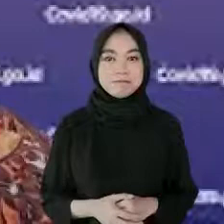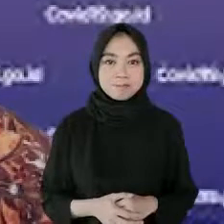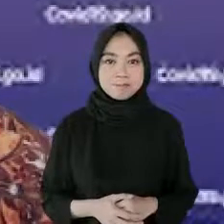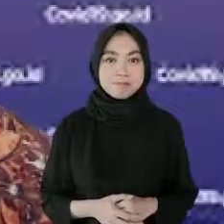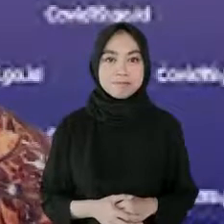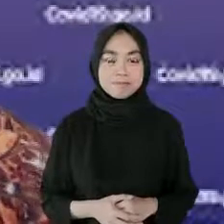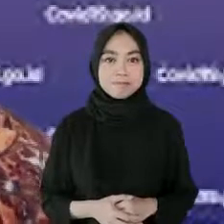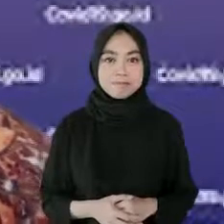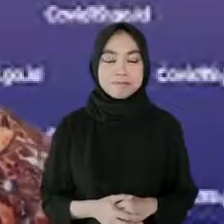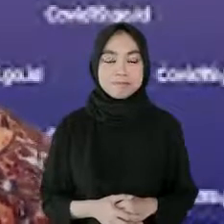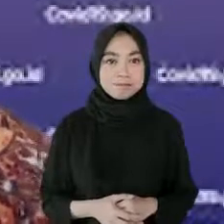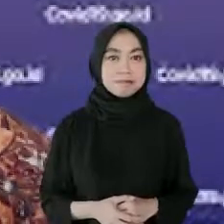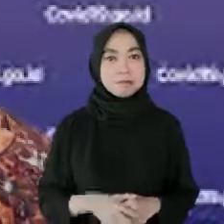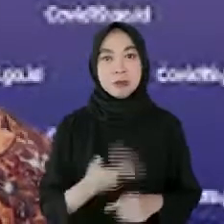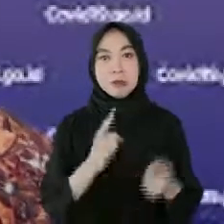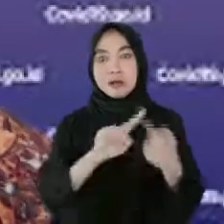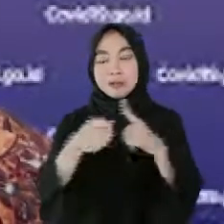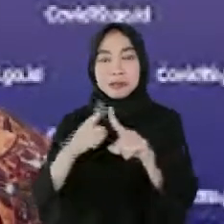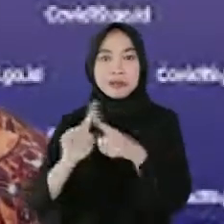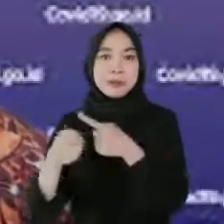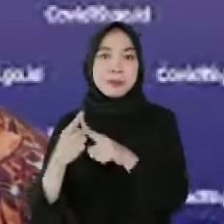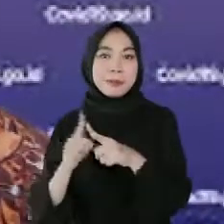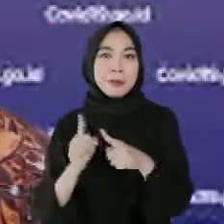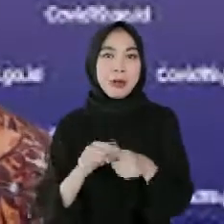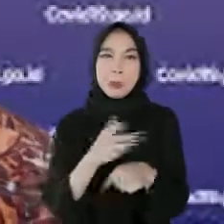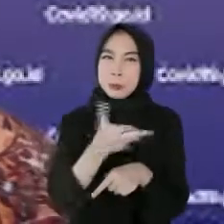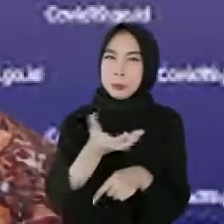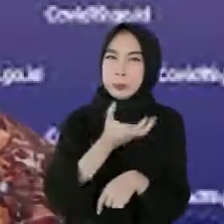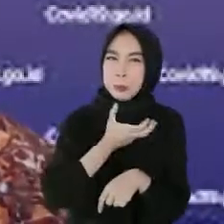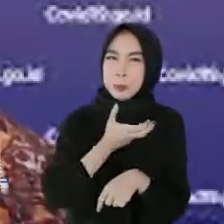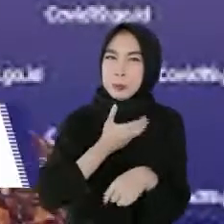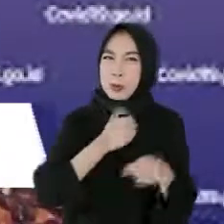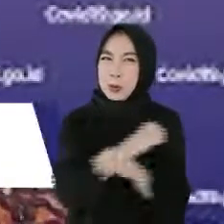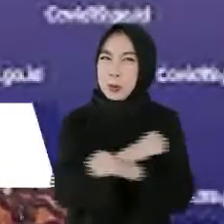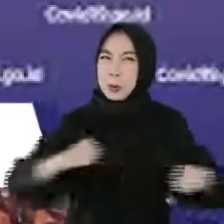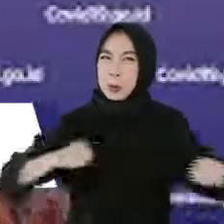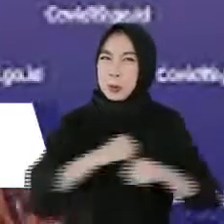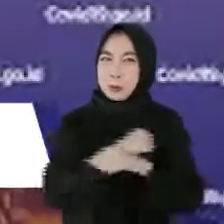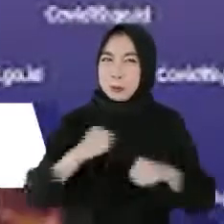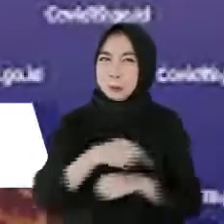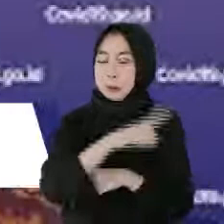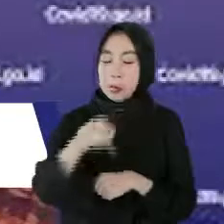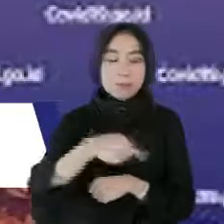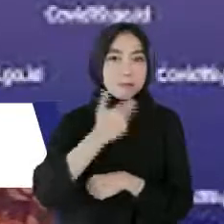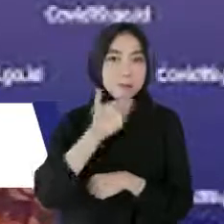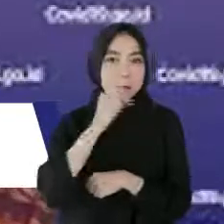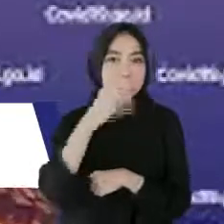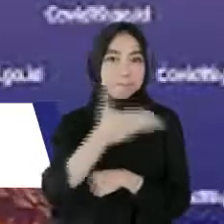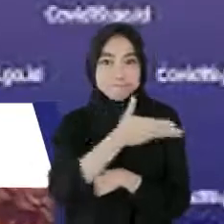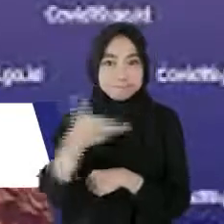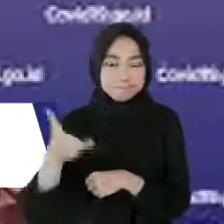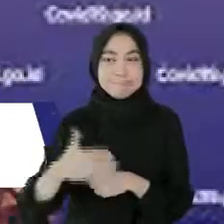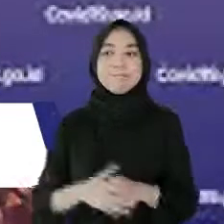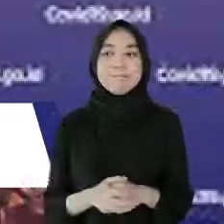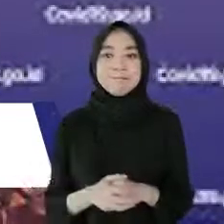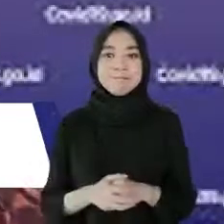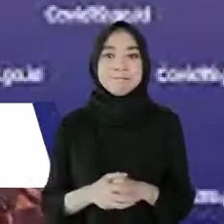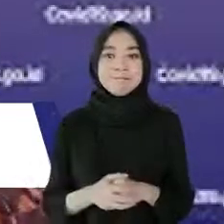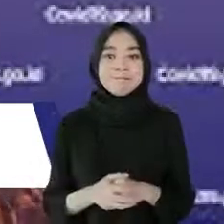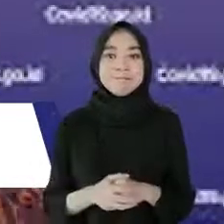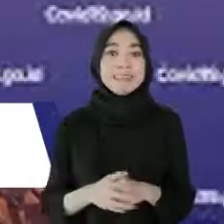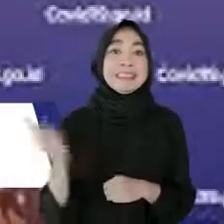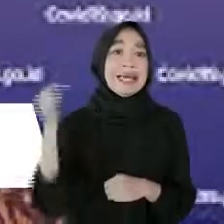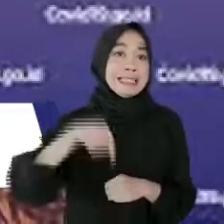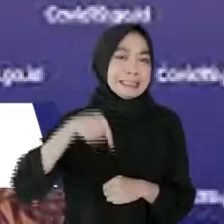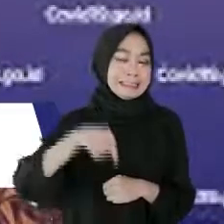seluruh kawan-kawan pecinta olahraga dimanapun berada hari ini kita akan kembali